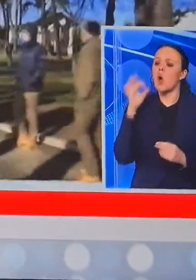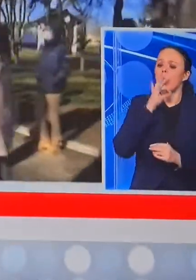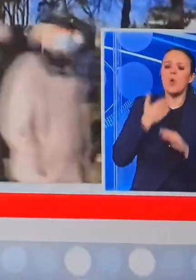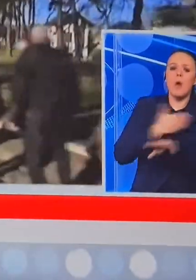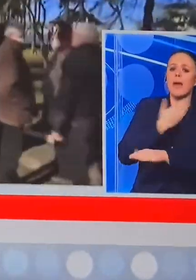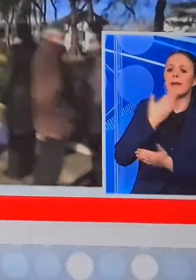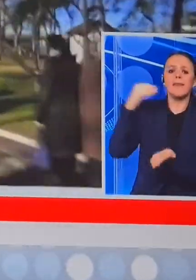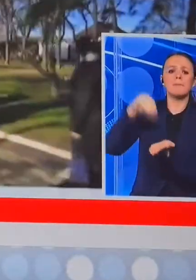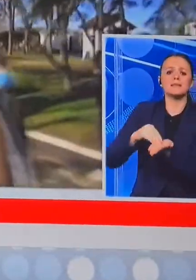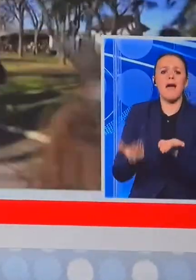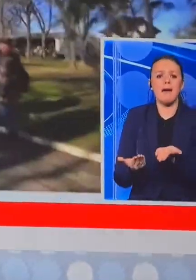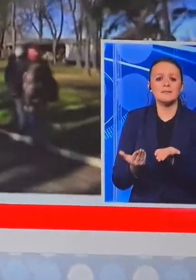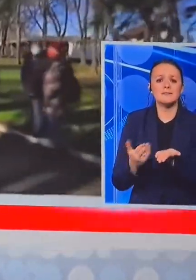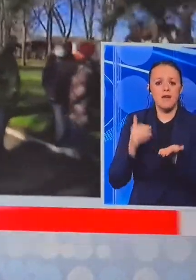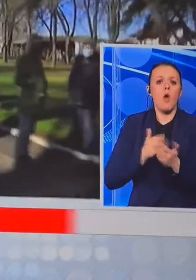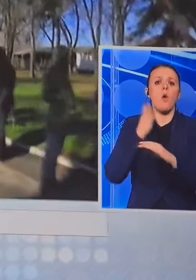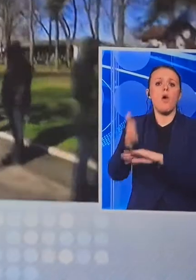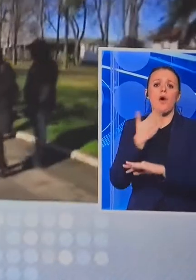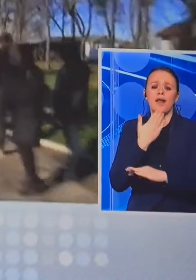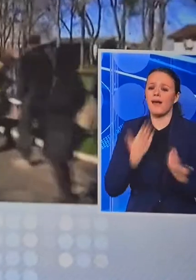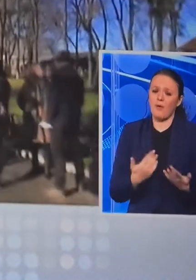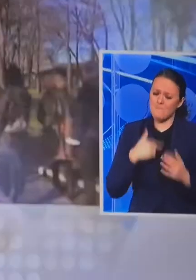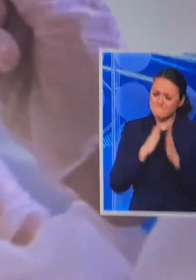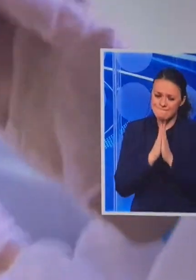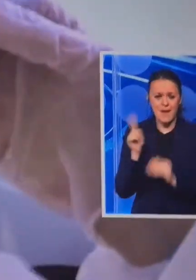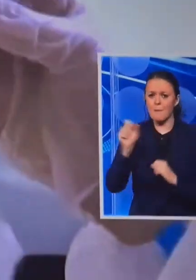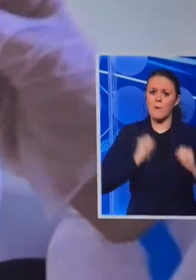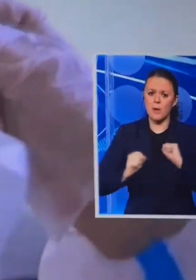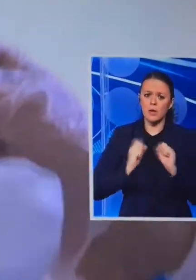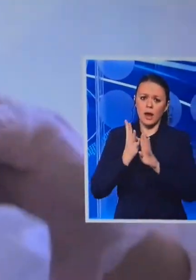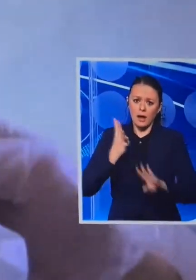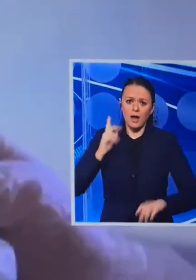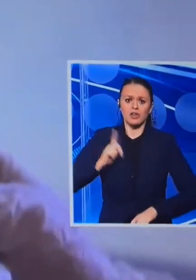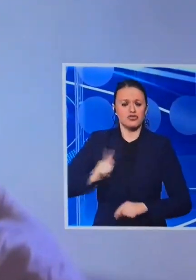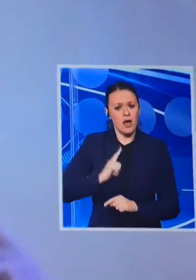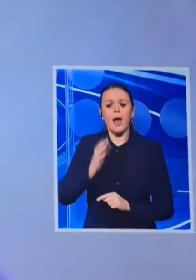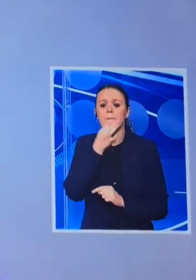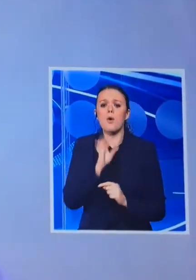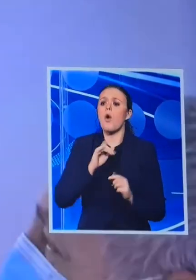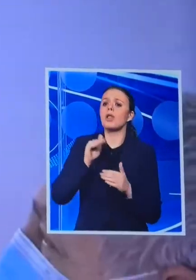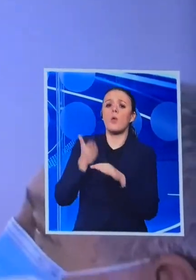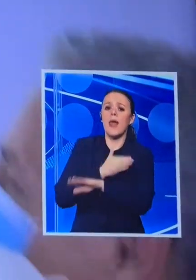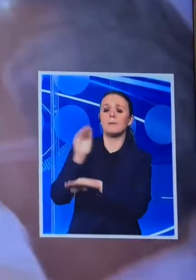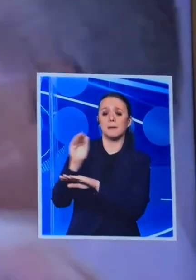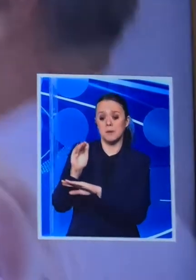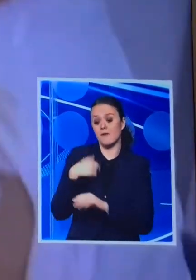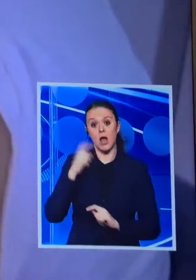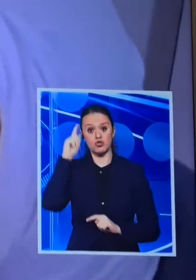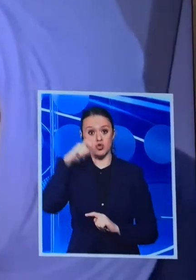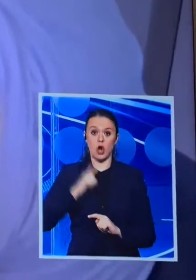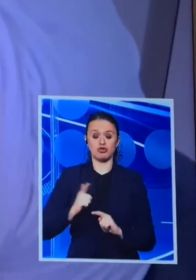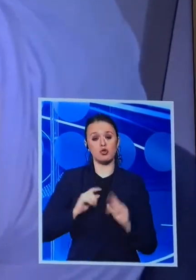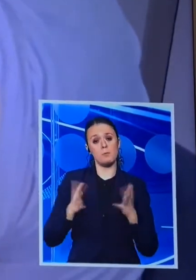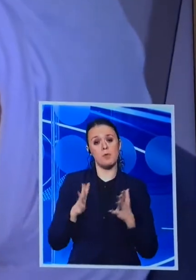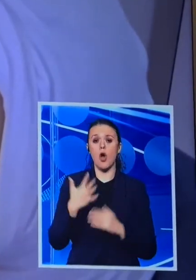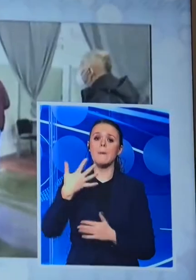ih molim, da, ali ja ih molim da se ne maltretiraju, da sačekaju svoj red. Sutra planiramo i očekujemo da će oko 5000 ljudi biti ovde